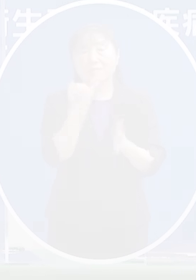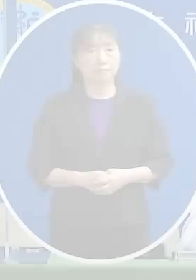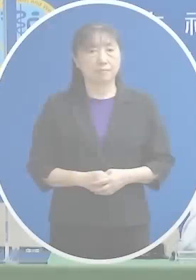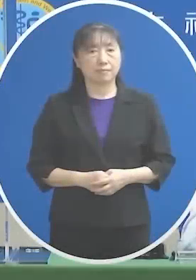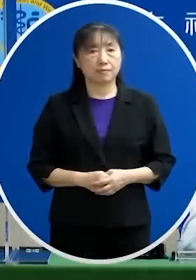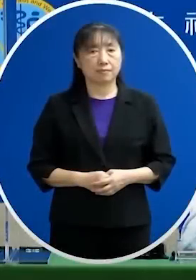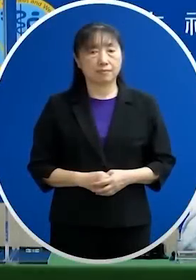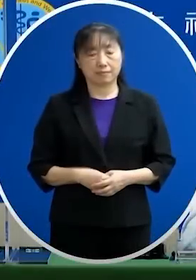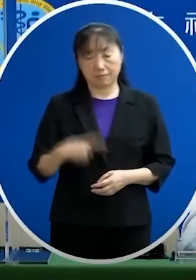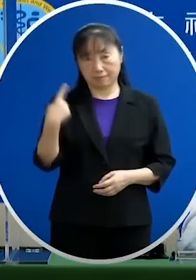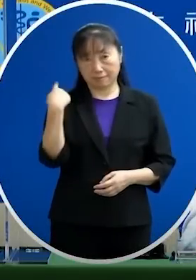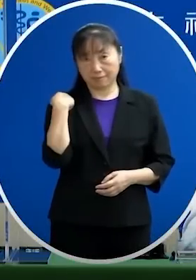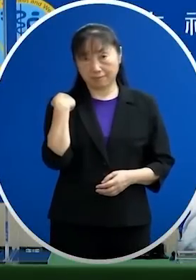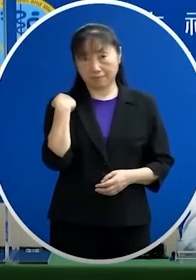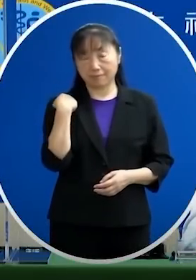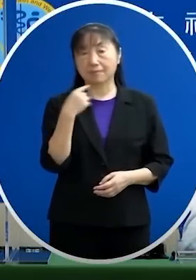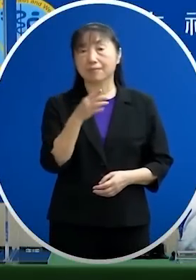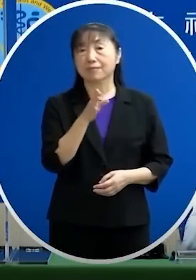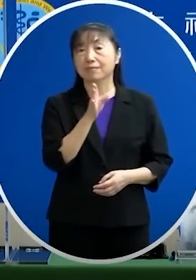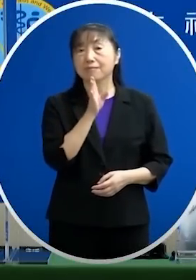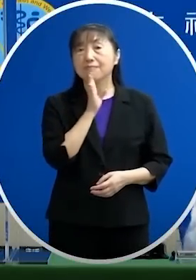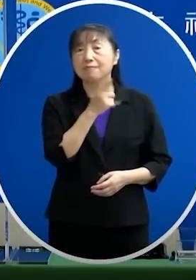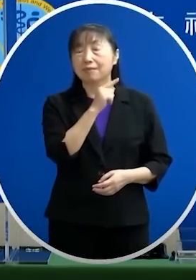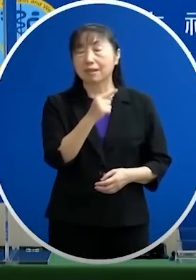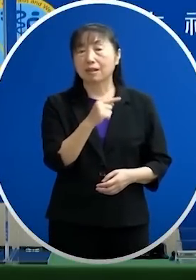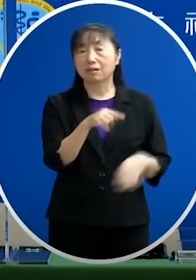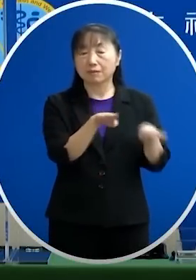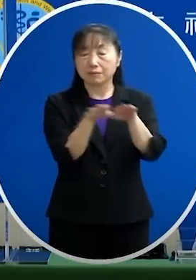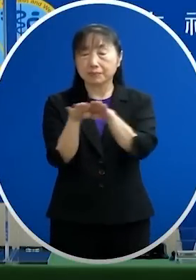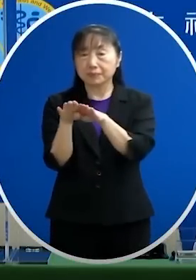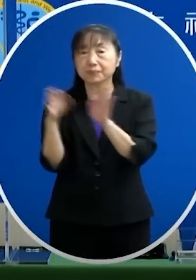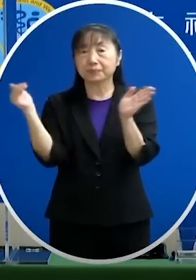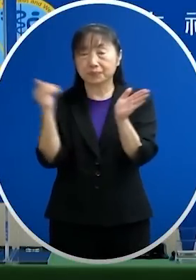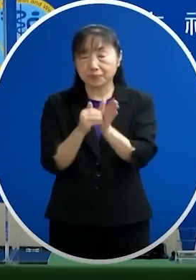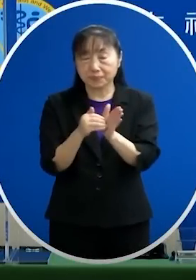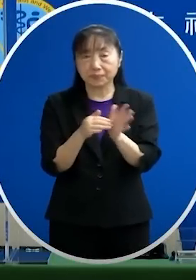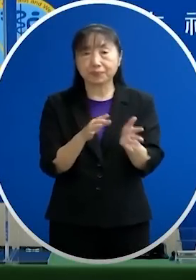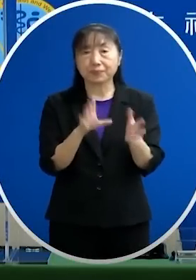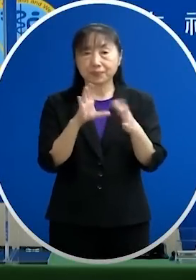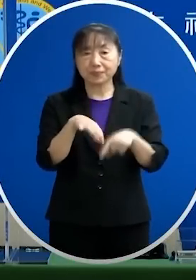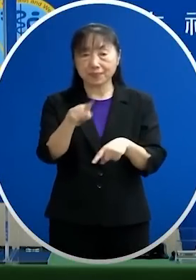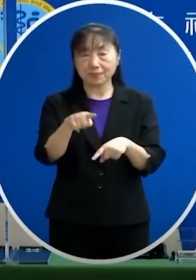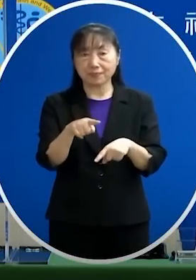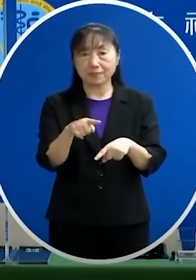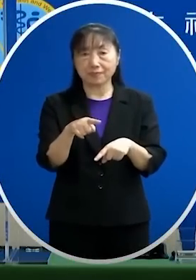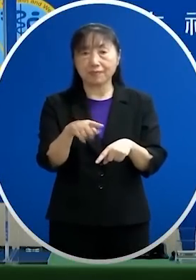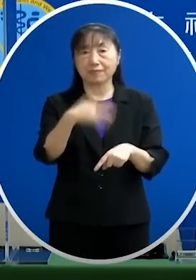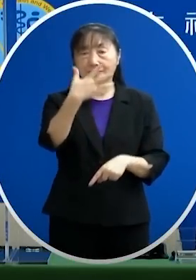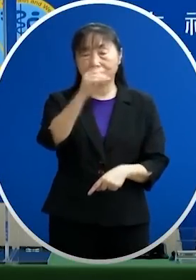定。 那昨天因为是假期的结束，那昨天新发生的